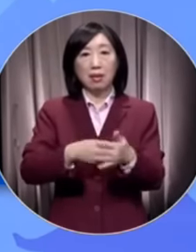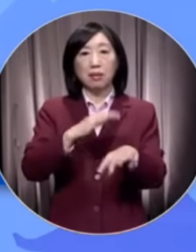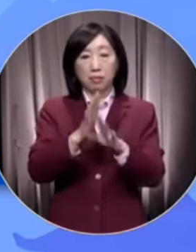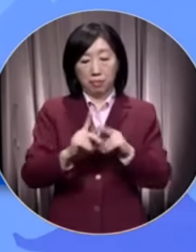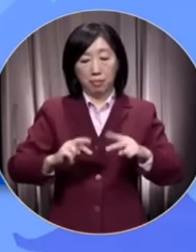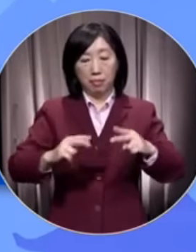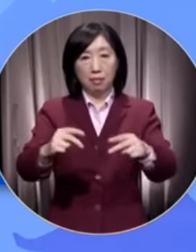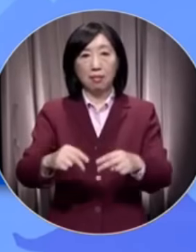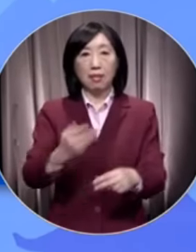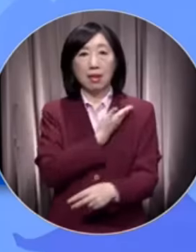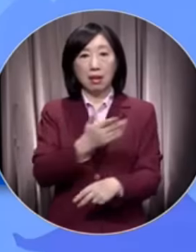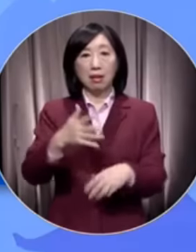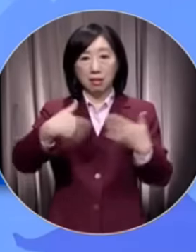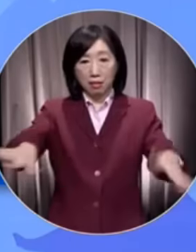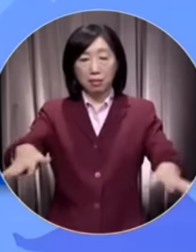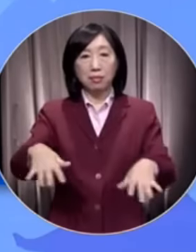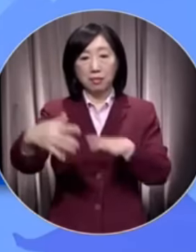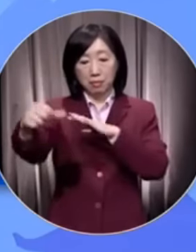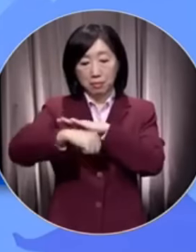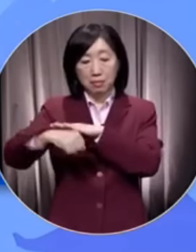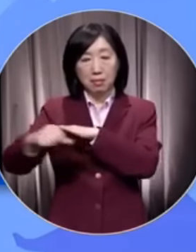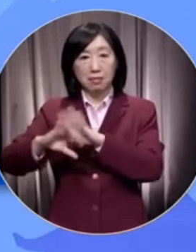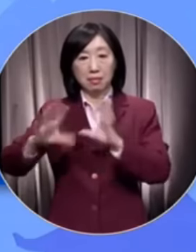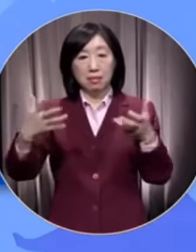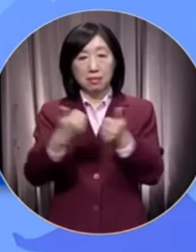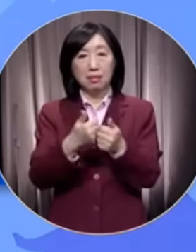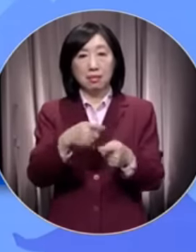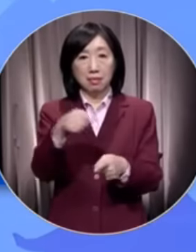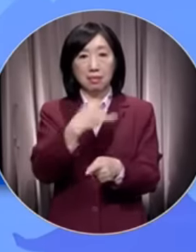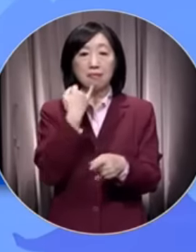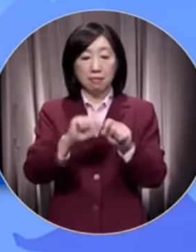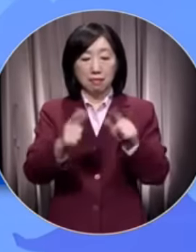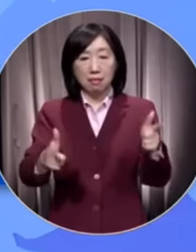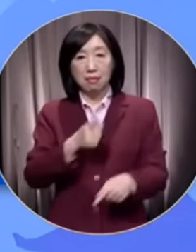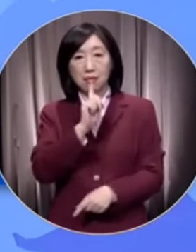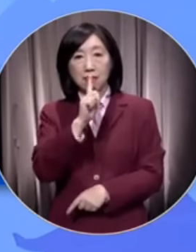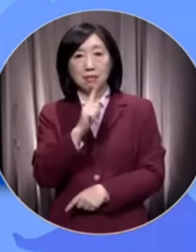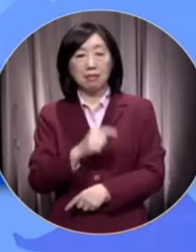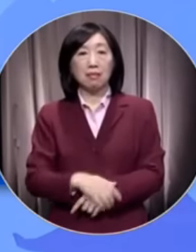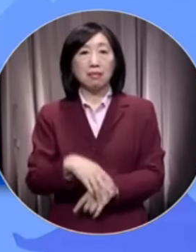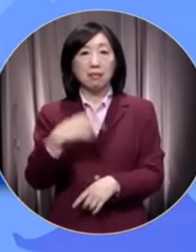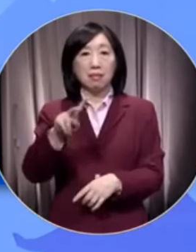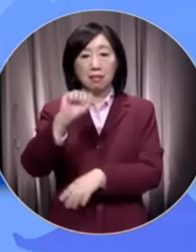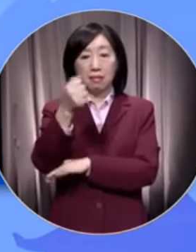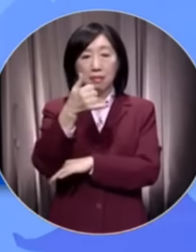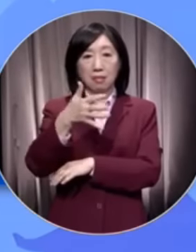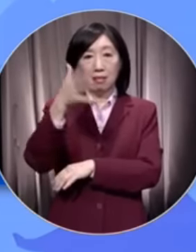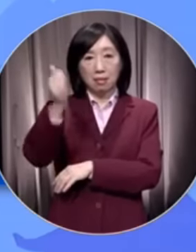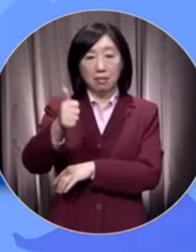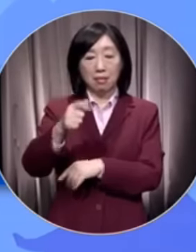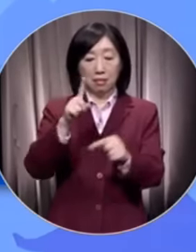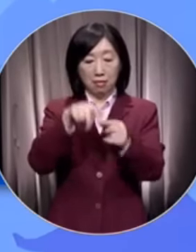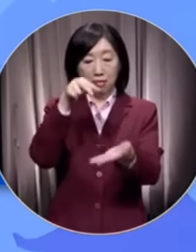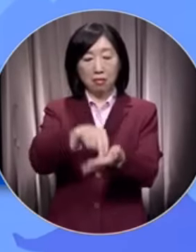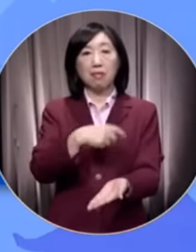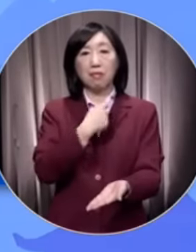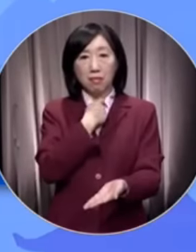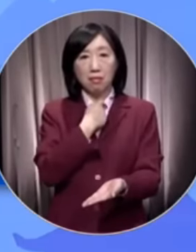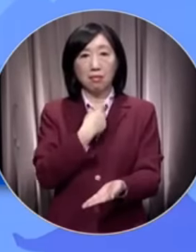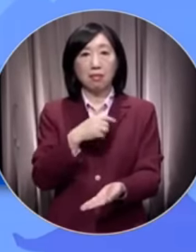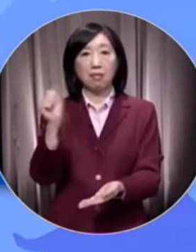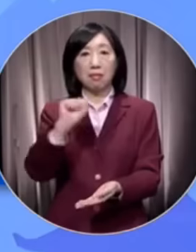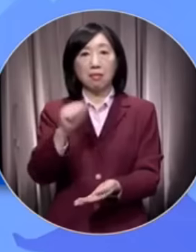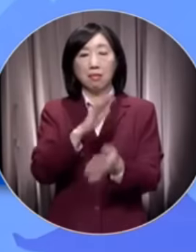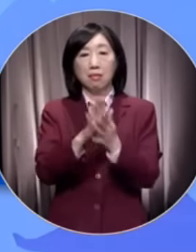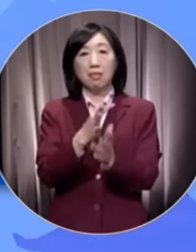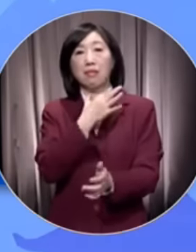些都能让国会更能反映民意。我们也主张议长中立化，让他不受制于政党来